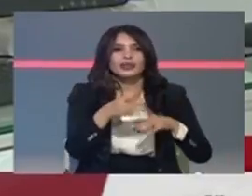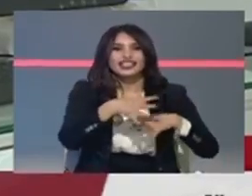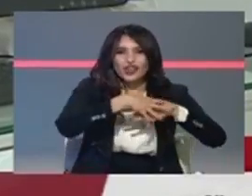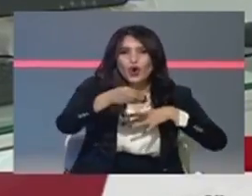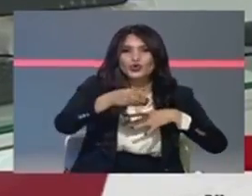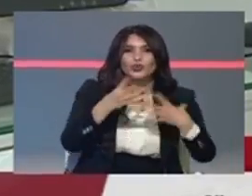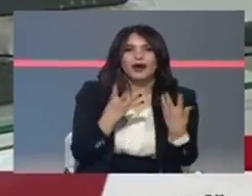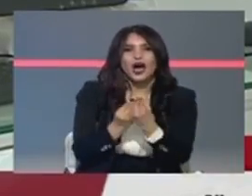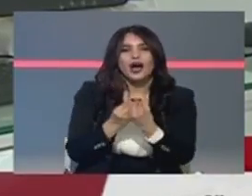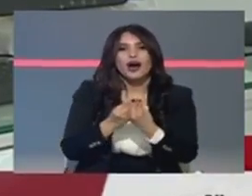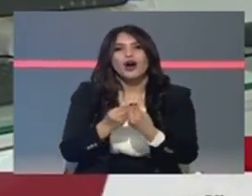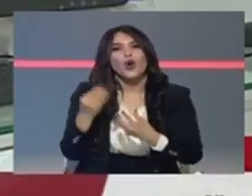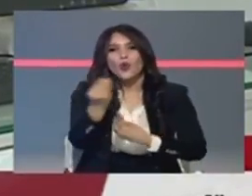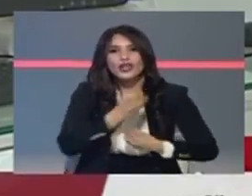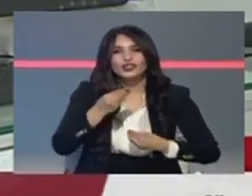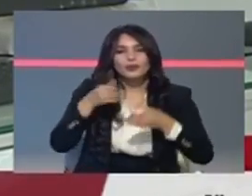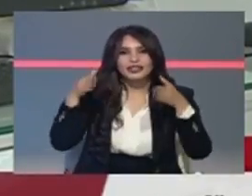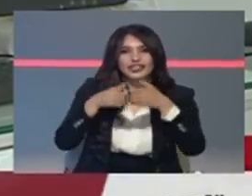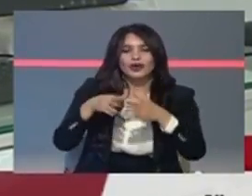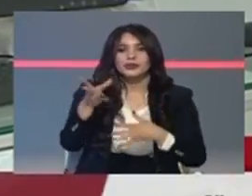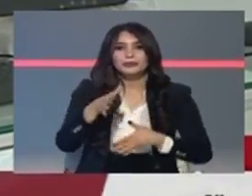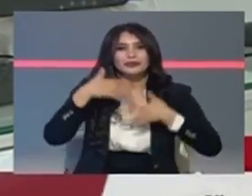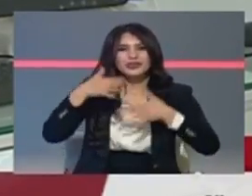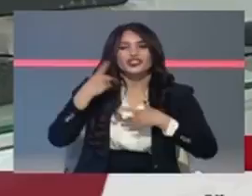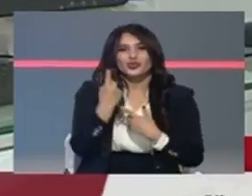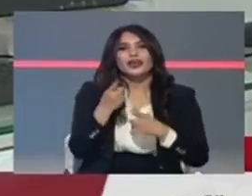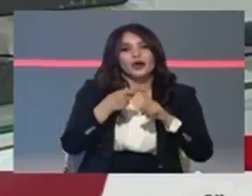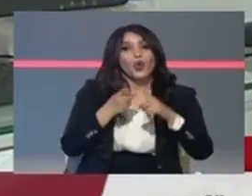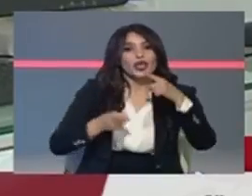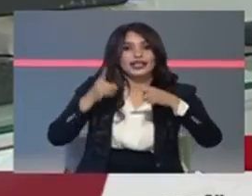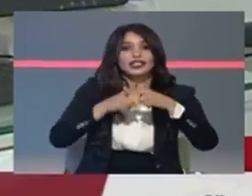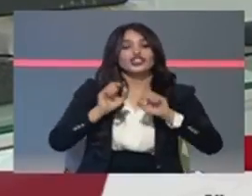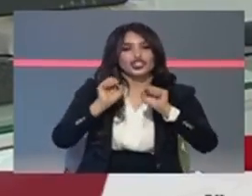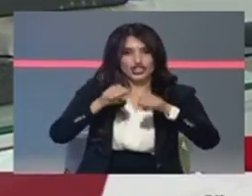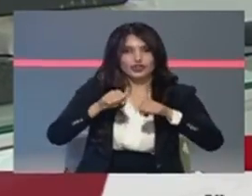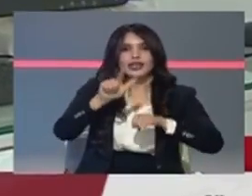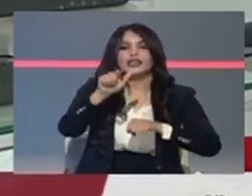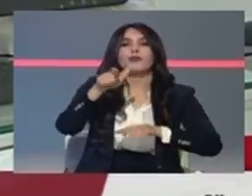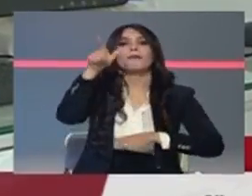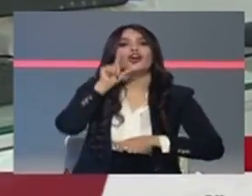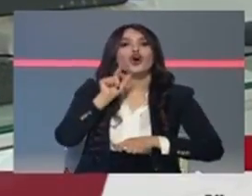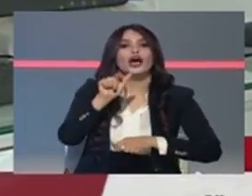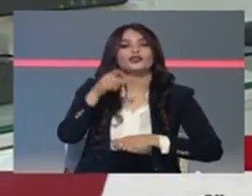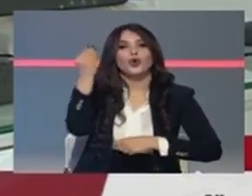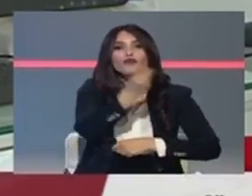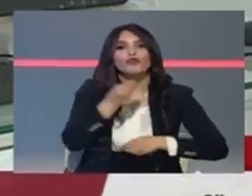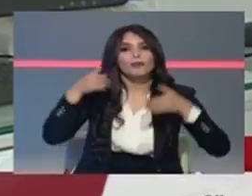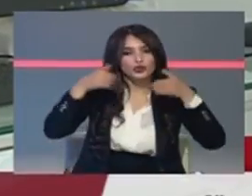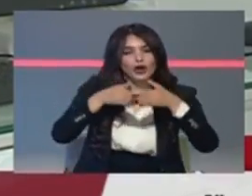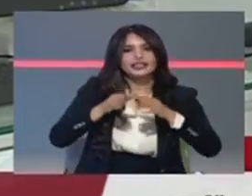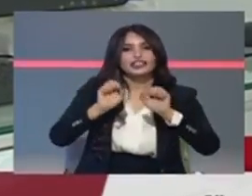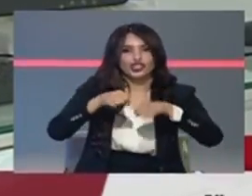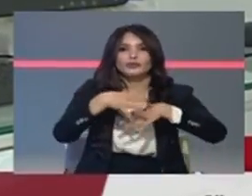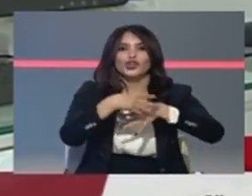عليهم في اليوم، وهذه حاجة إيجابية، لكن هي لازم استعمالها بصفة مضبوطة على خاطر الدعوة